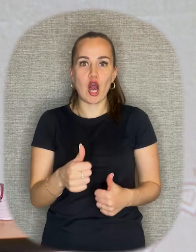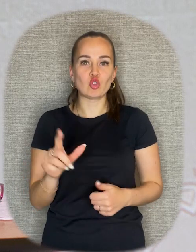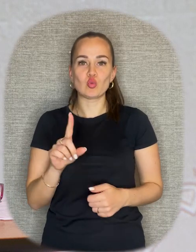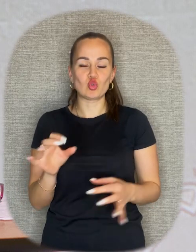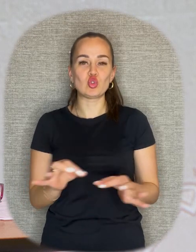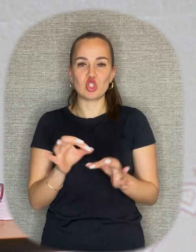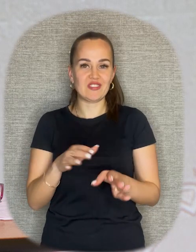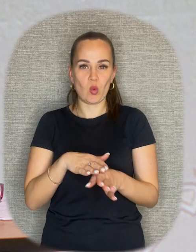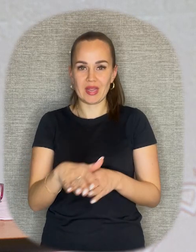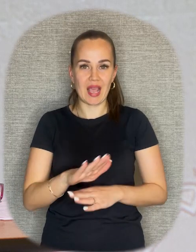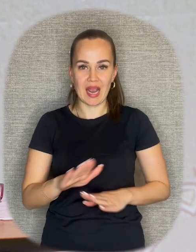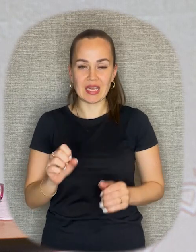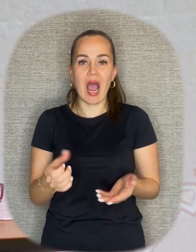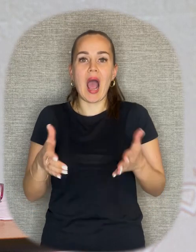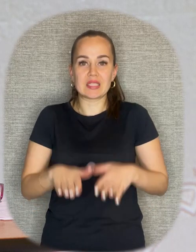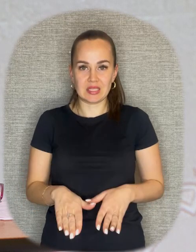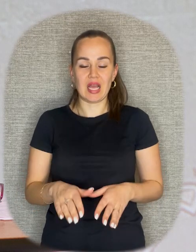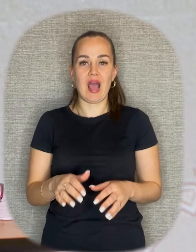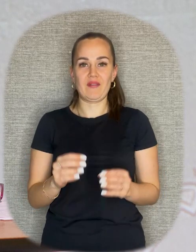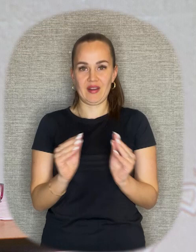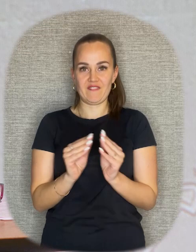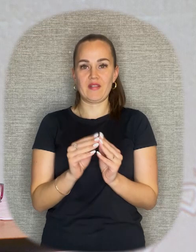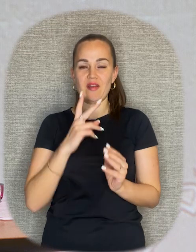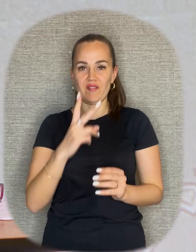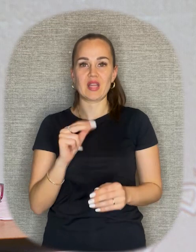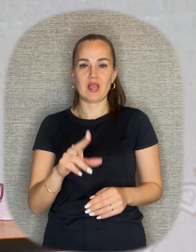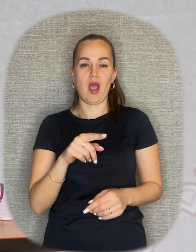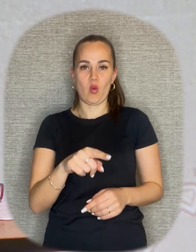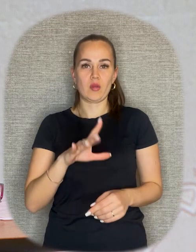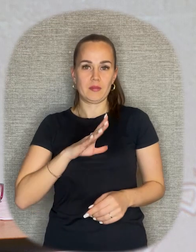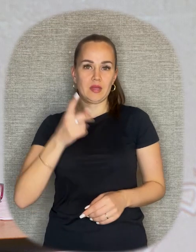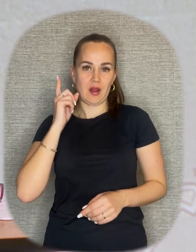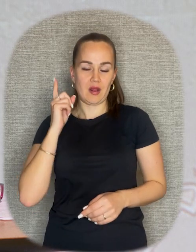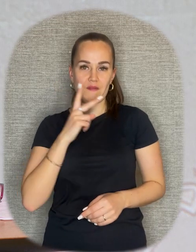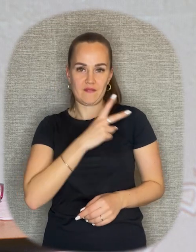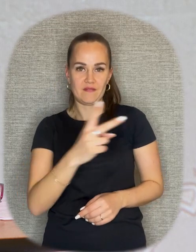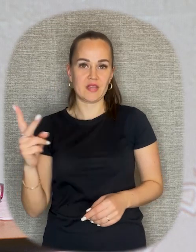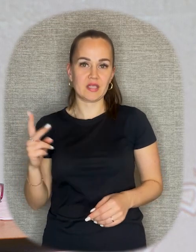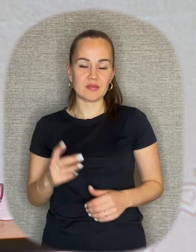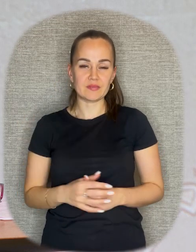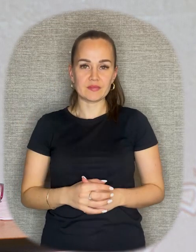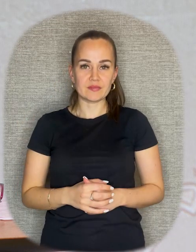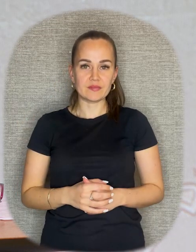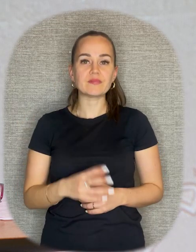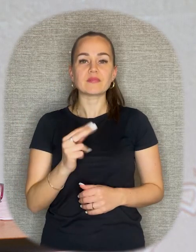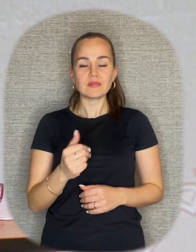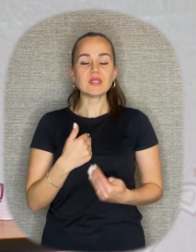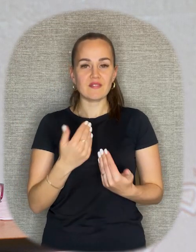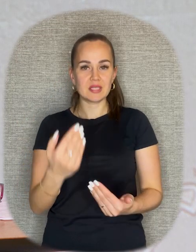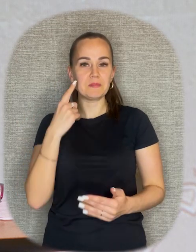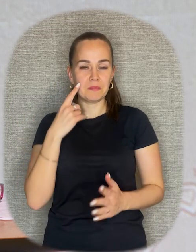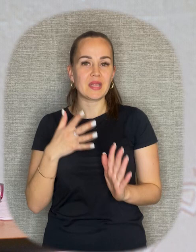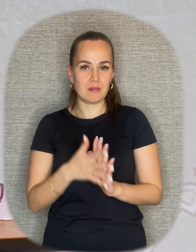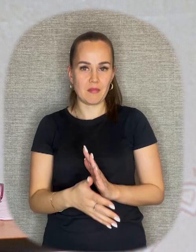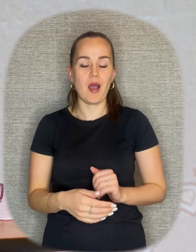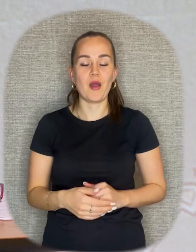восстановления Гостиного Двора так и хорошо что ничего не реализовали оставили вид Гостиного Двора как он есть старинный вид